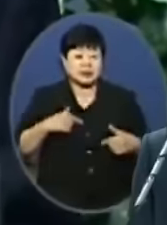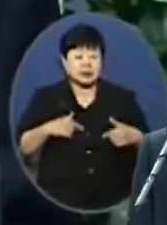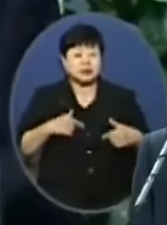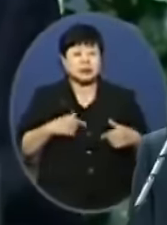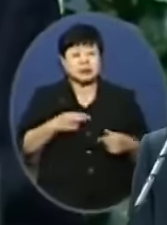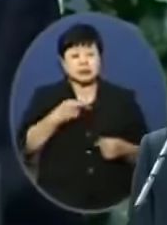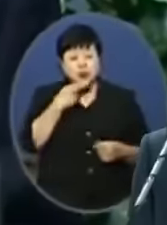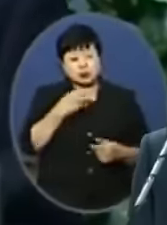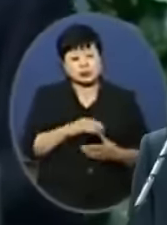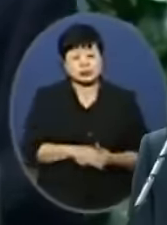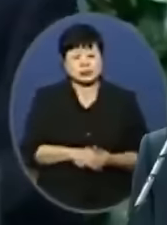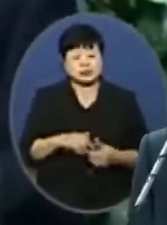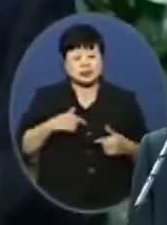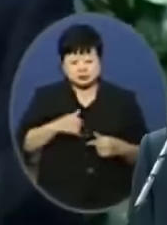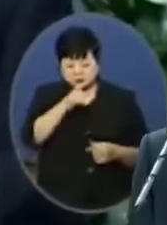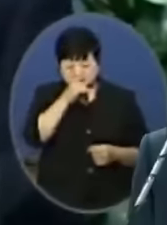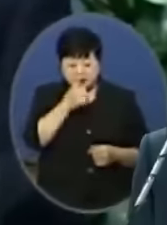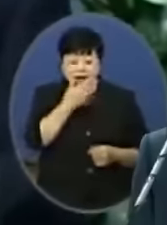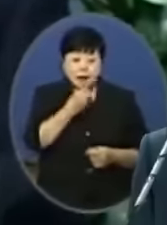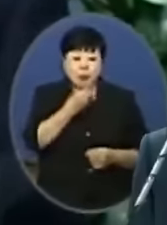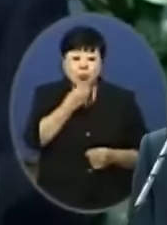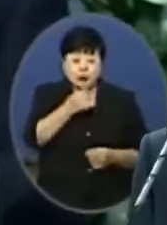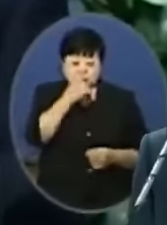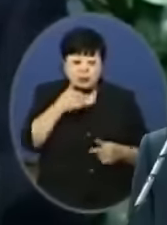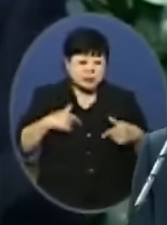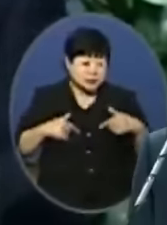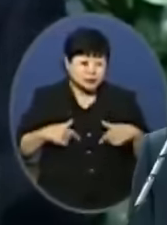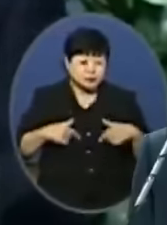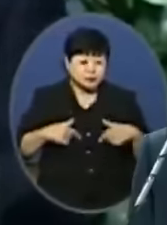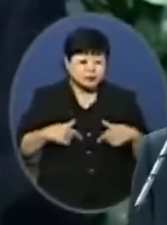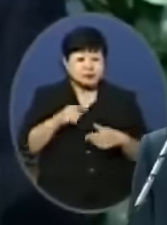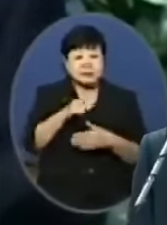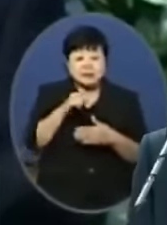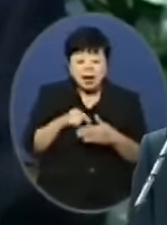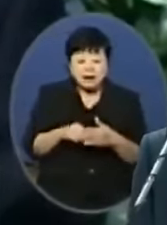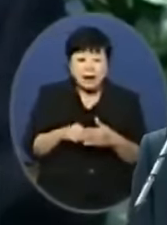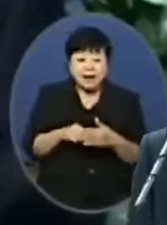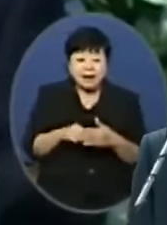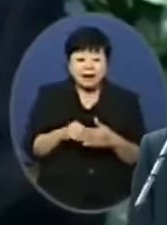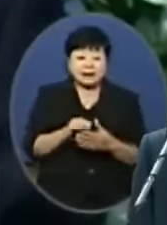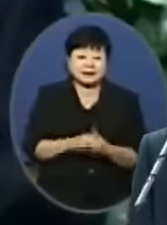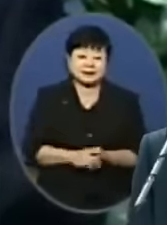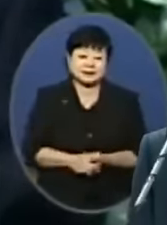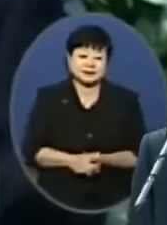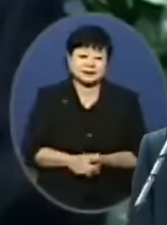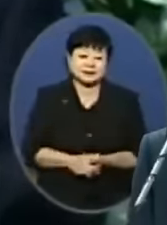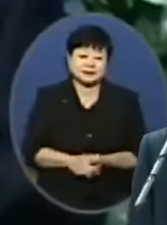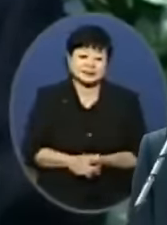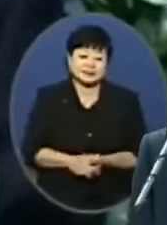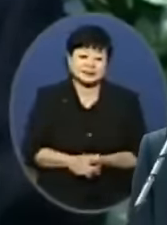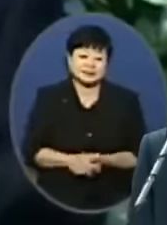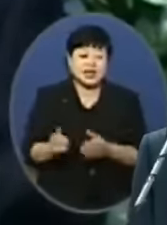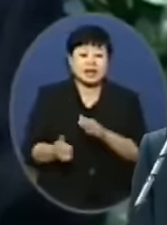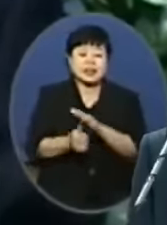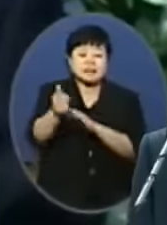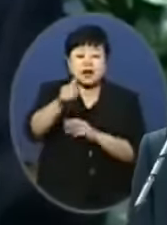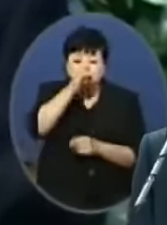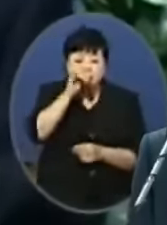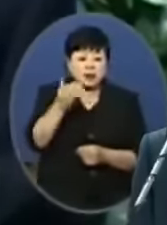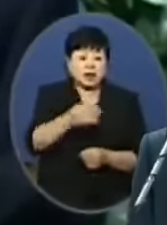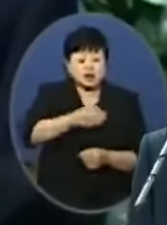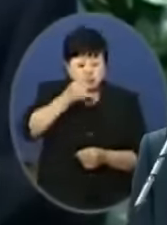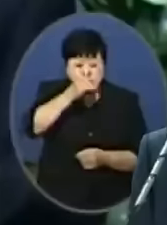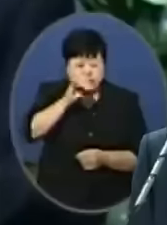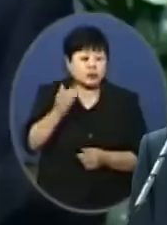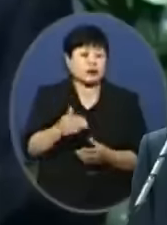기쁨도 멀어지는 것입니다. 기쁨이 있어야 행복한데 기쁨은 마음속에 희망이 있어야 되고